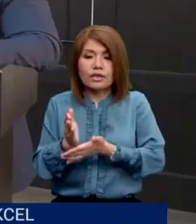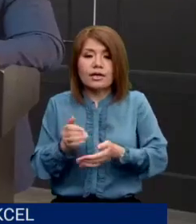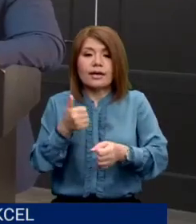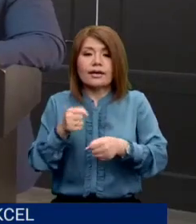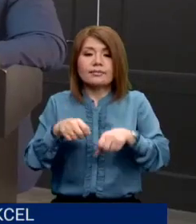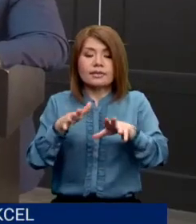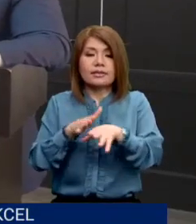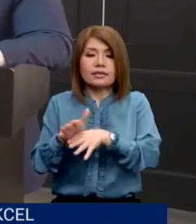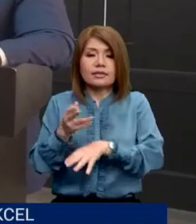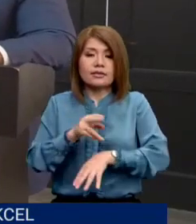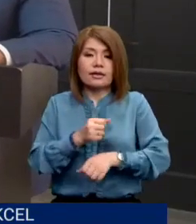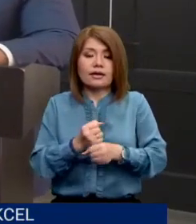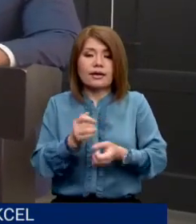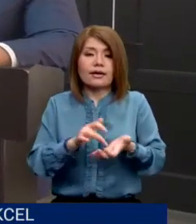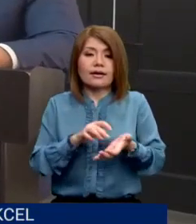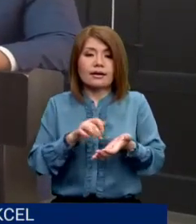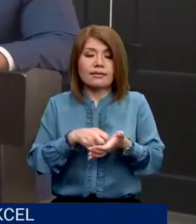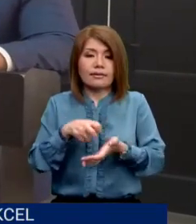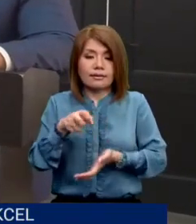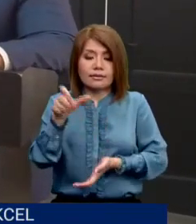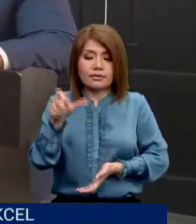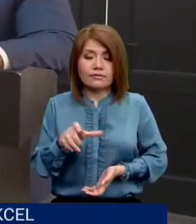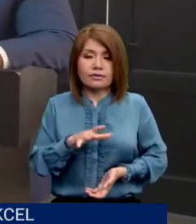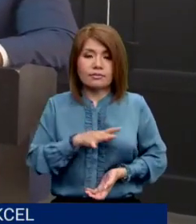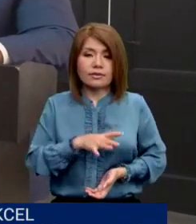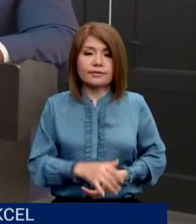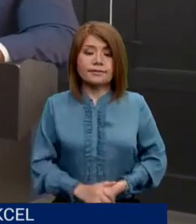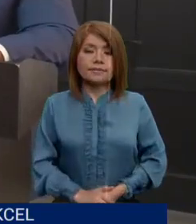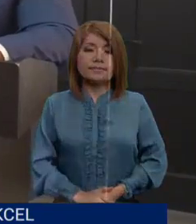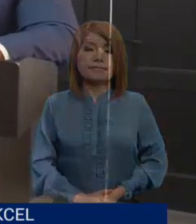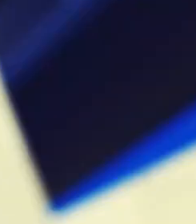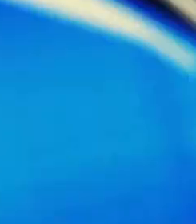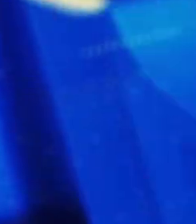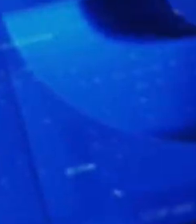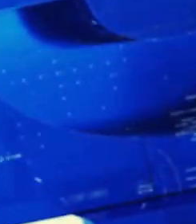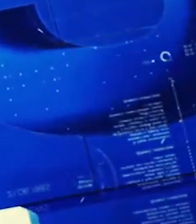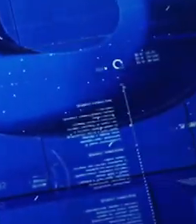хатшысы қызметінде болды. Жан Болат Санез, Атамекен бизнес арнасы.